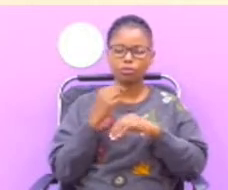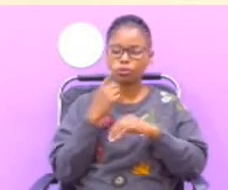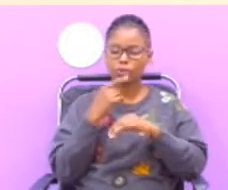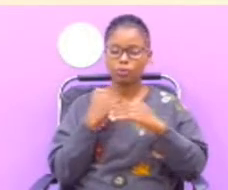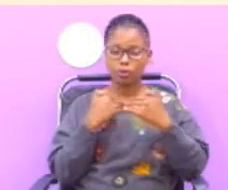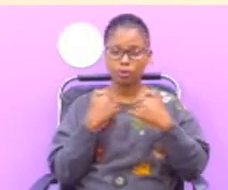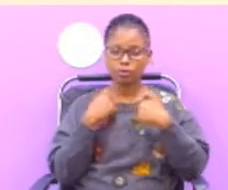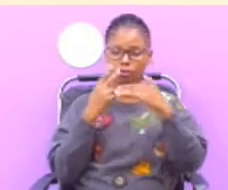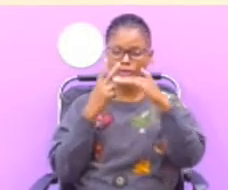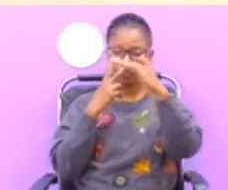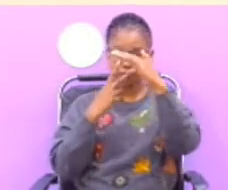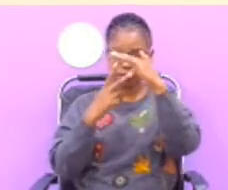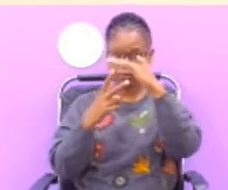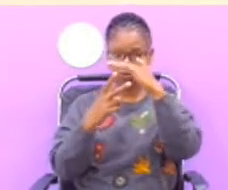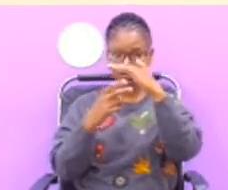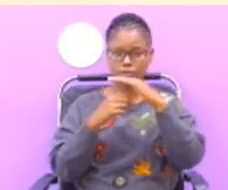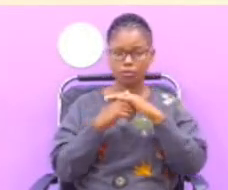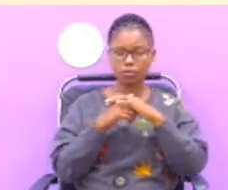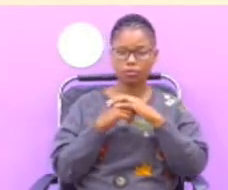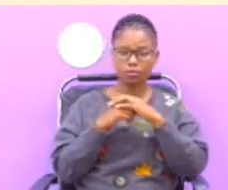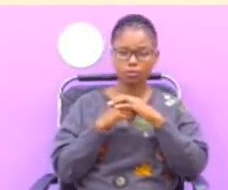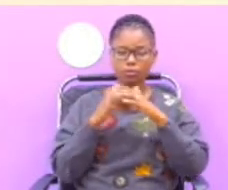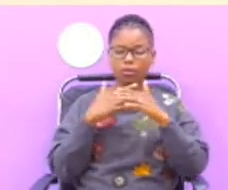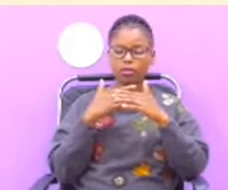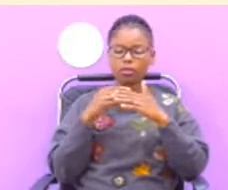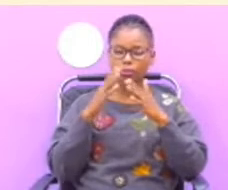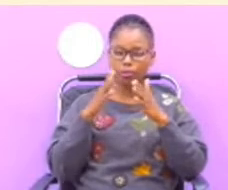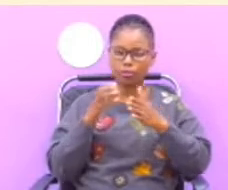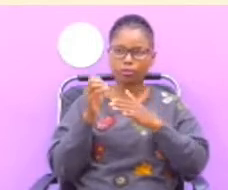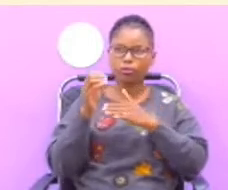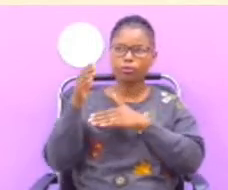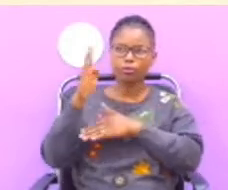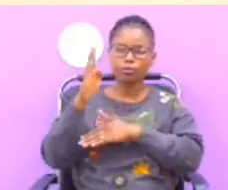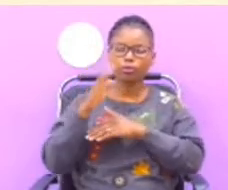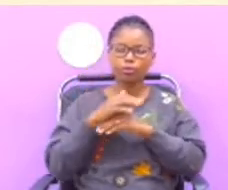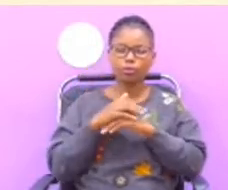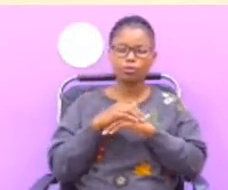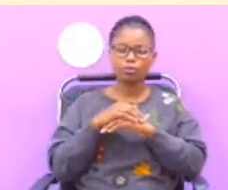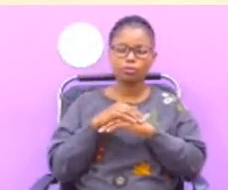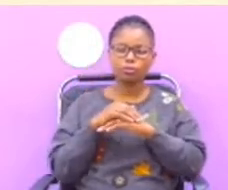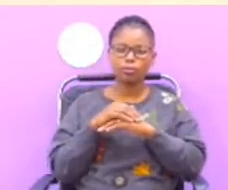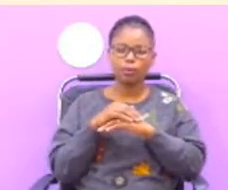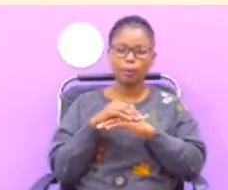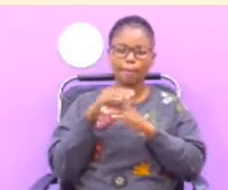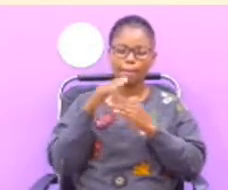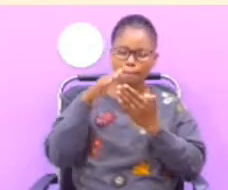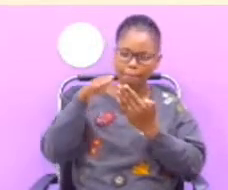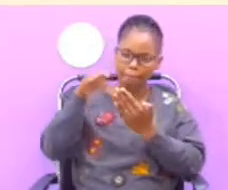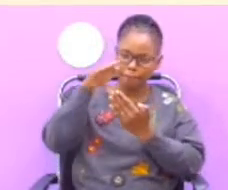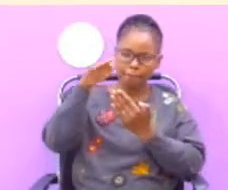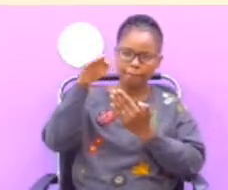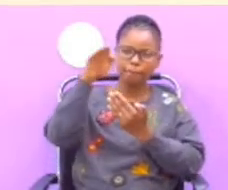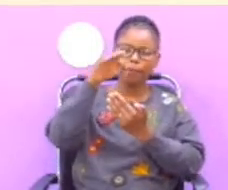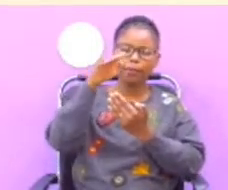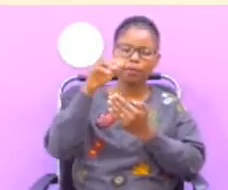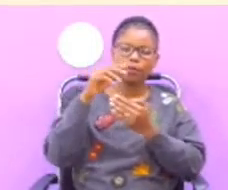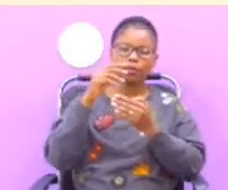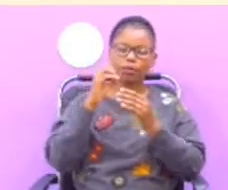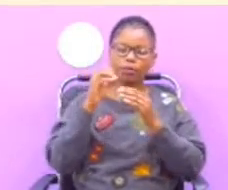maũndũ na arĩ mũndũ wa ngai na kategori ĩno menye nĩ ya nabii bwana asifiwe